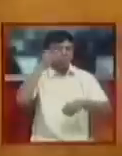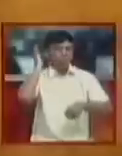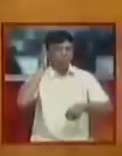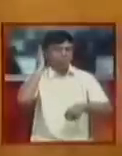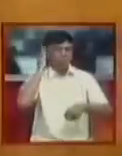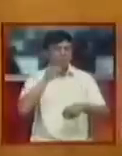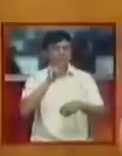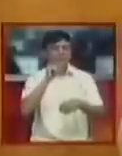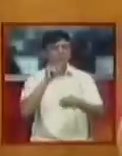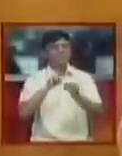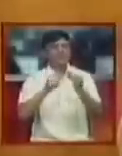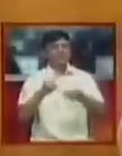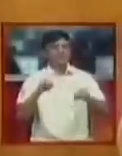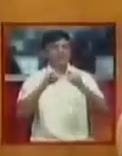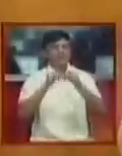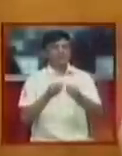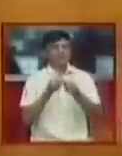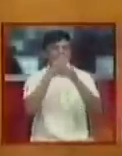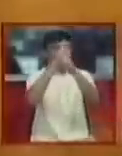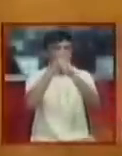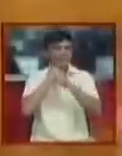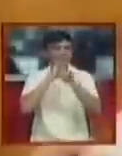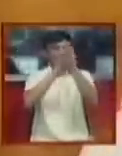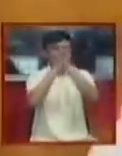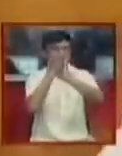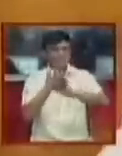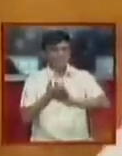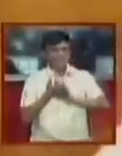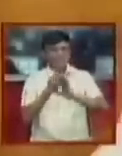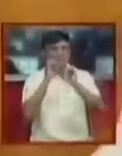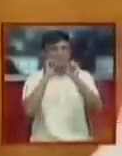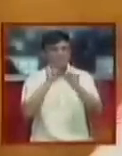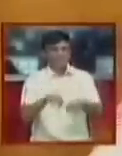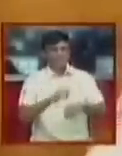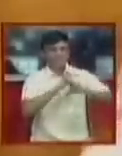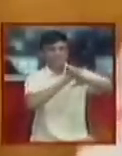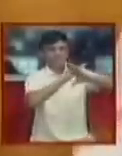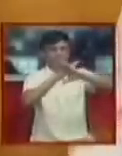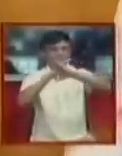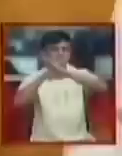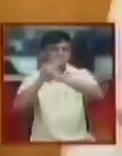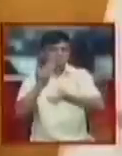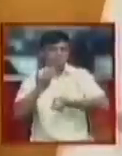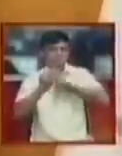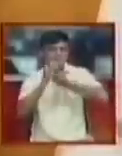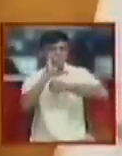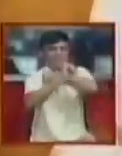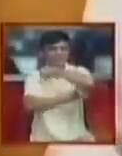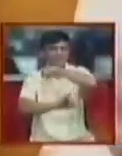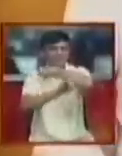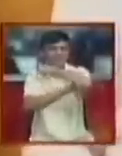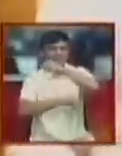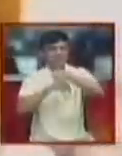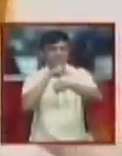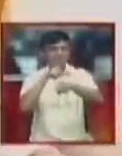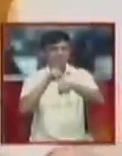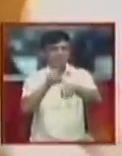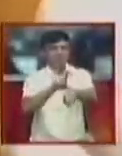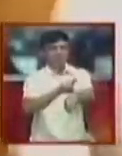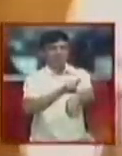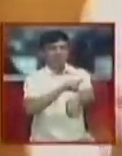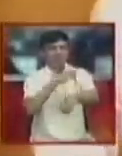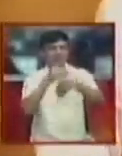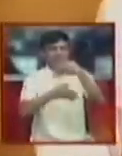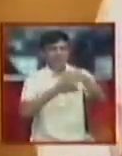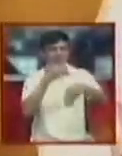sa pagkamit ng kapayapaan. Tungkol ito sa kakayahan nating ipagtanggol ang ating sarili, isang bagay na kaitagal na nating